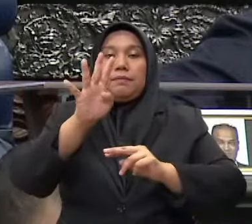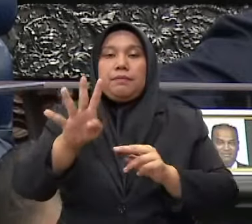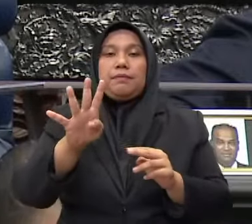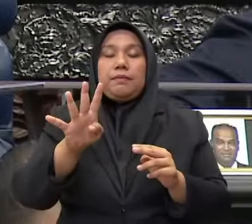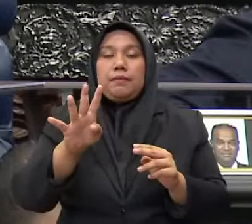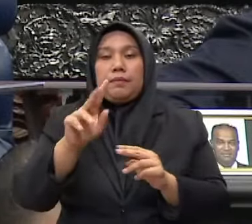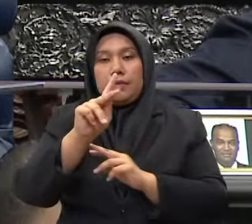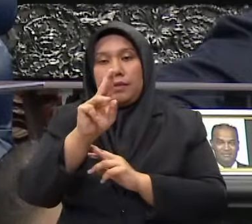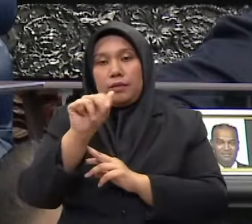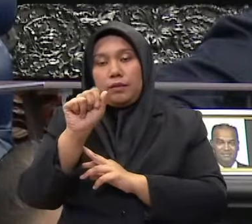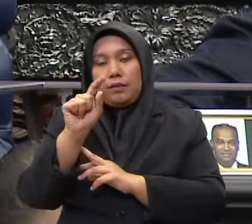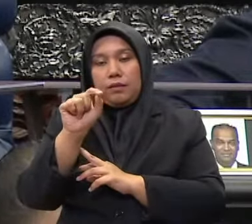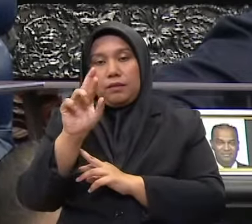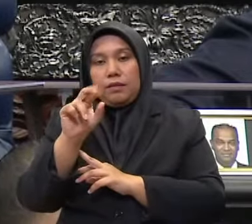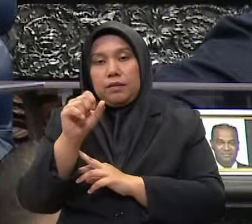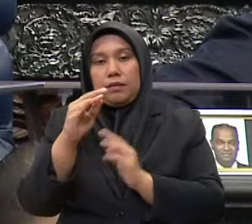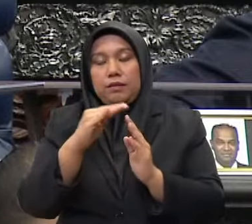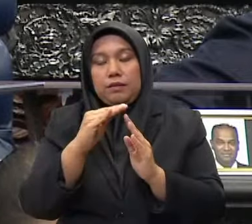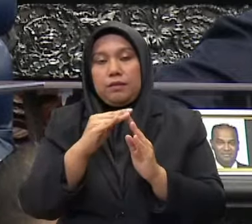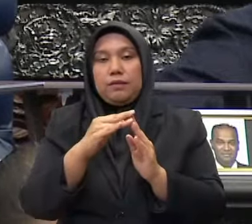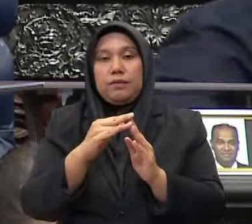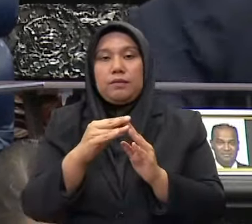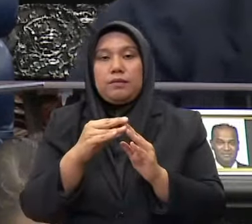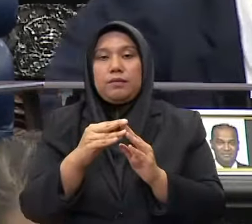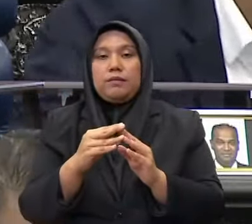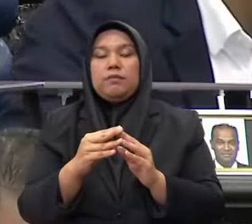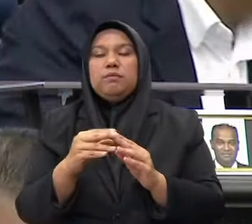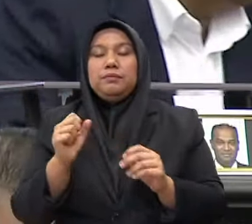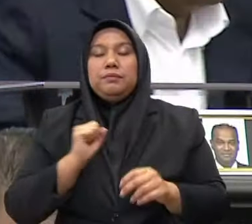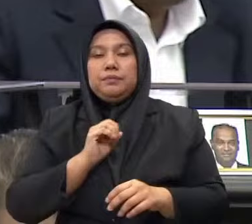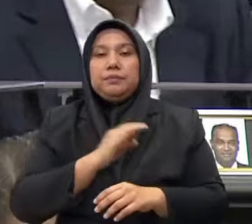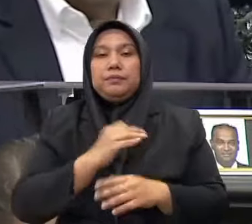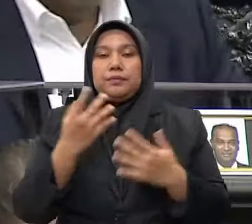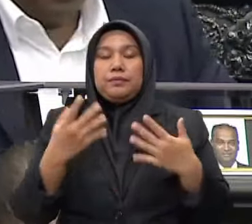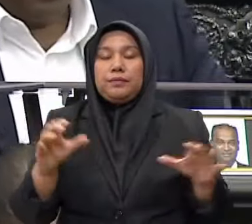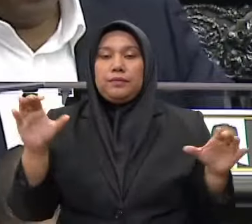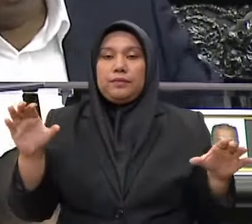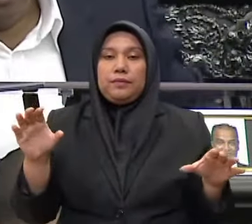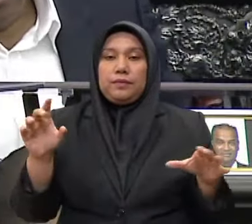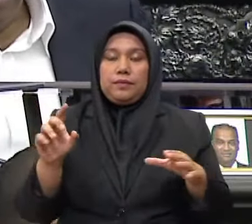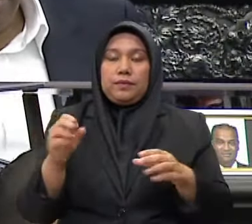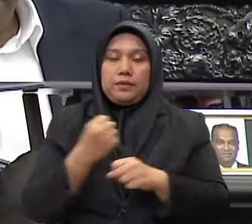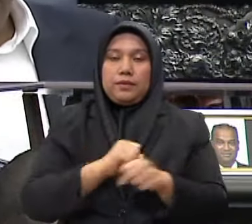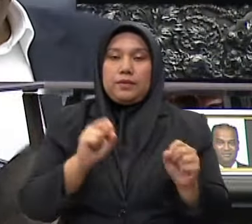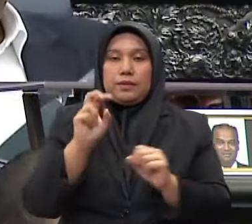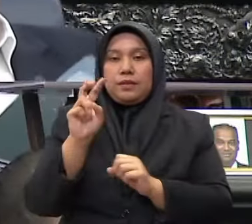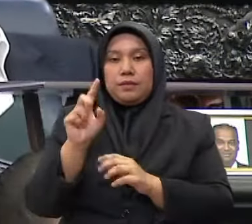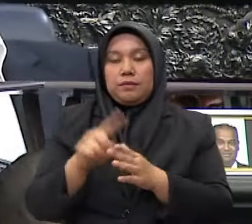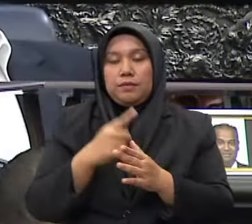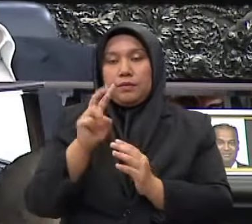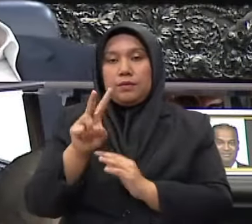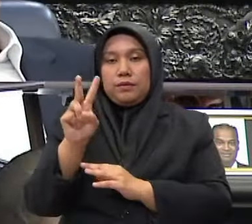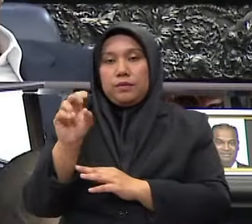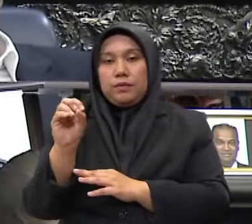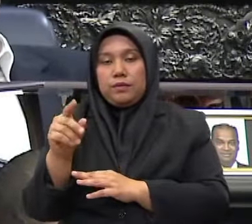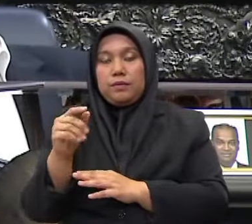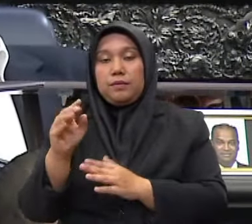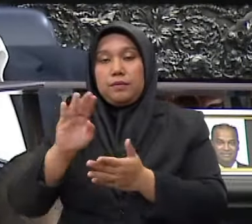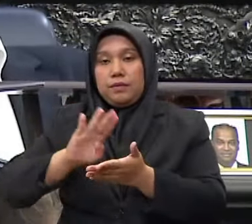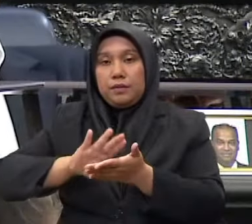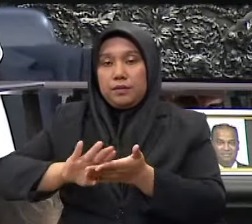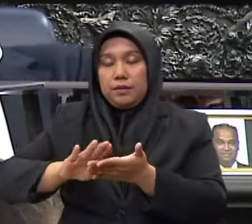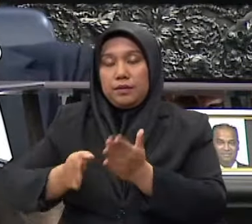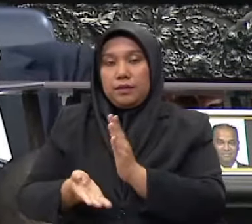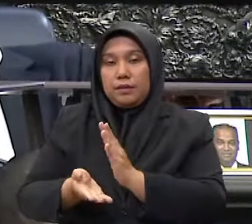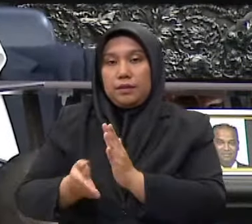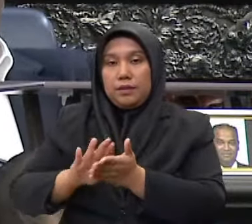pun siap pada 24 hari bulan Februari 2022 maka paginya terdapat 10 projek yang masih